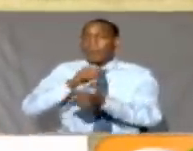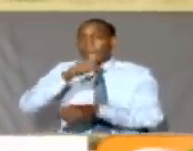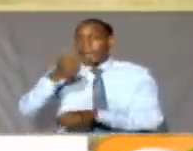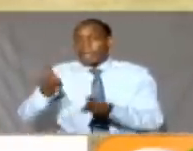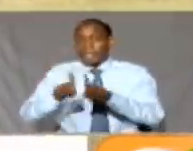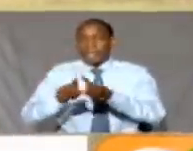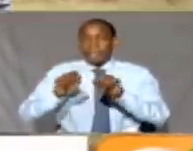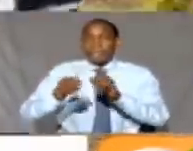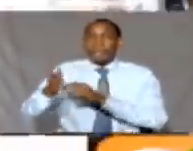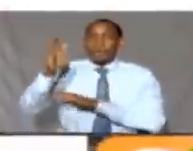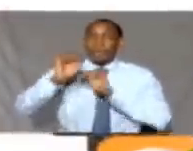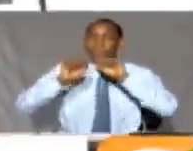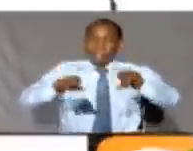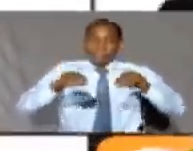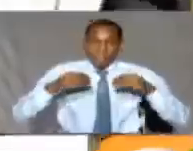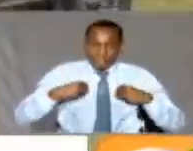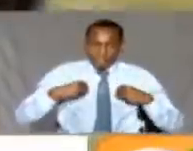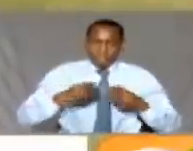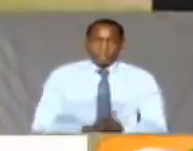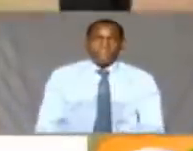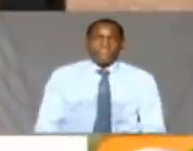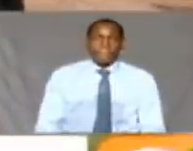Mungu akakibariki.